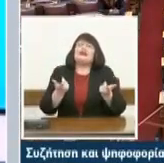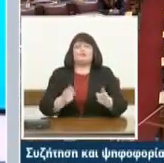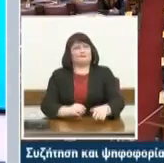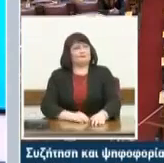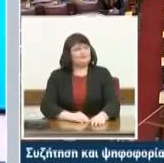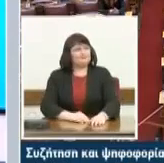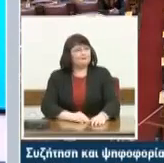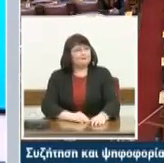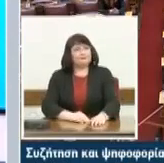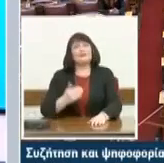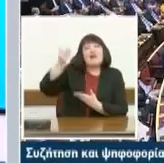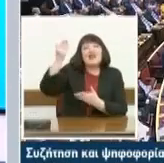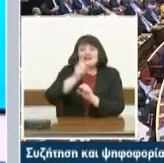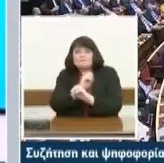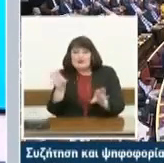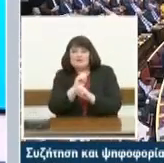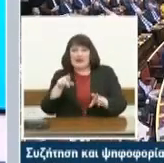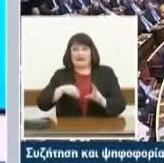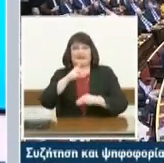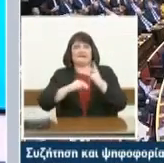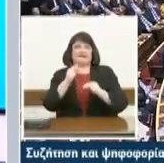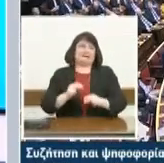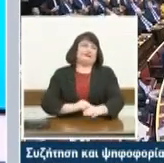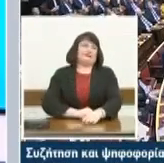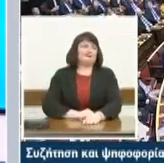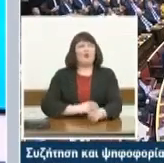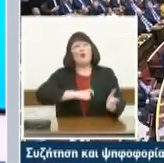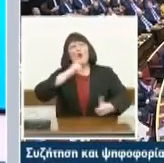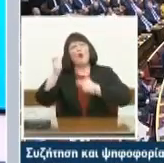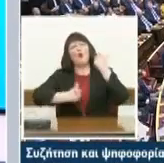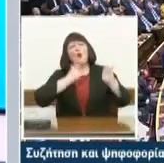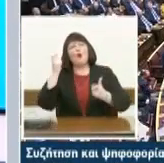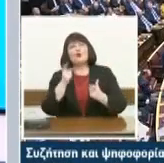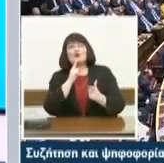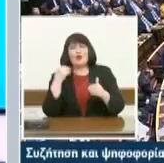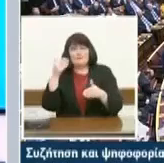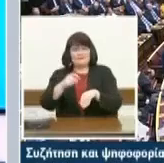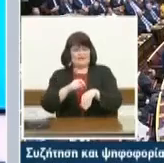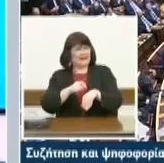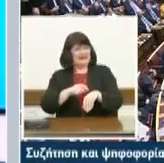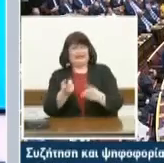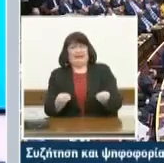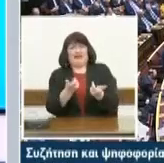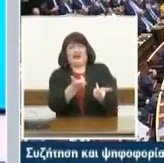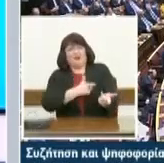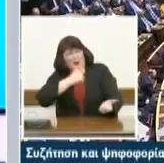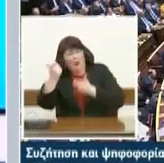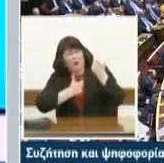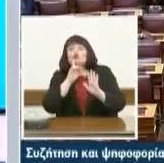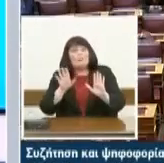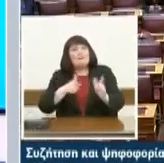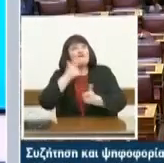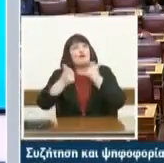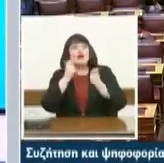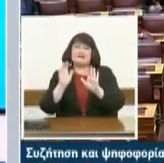το τι εννοεί. Ναι. Το θέμα μας είναι όμως ότι εδώ και ένα χρονικό διάστημα, αντί να μιλήσουμε για τα πολιτικά προγράμματα, βλέπουμε